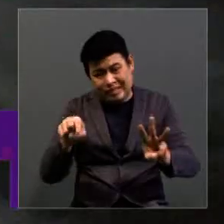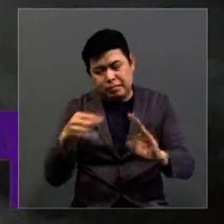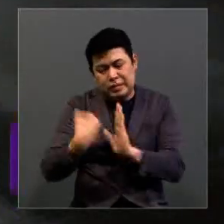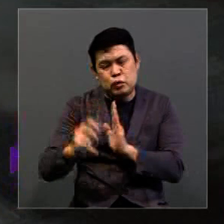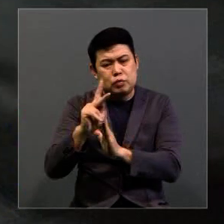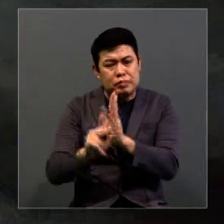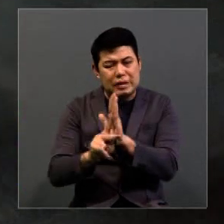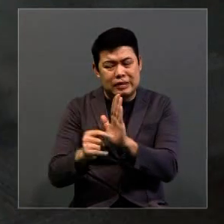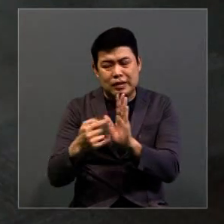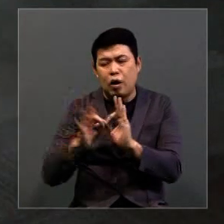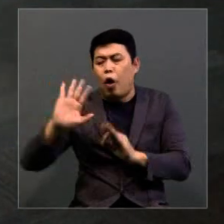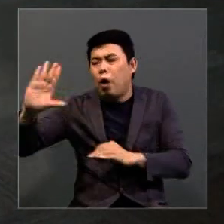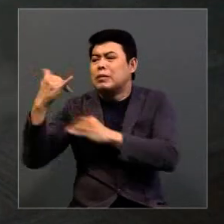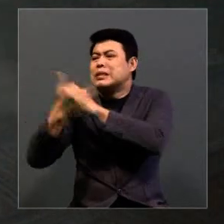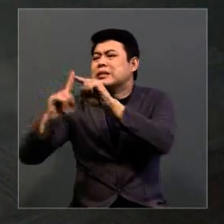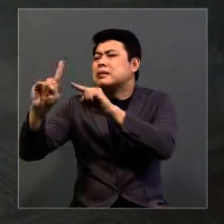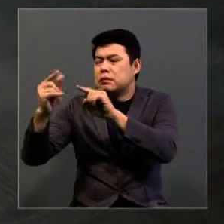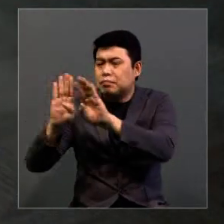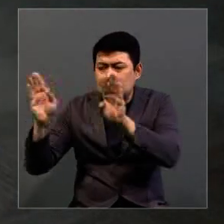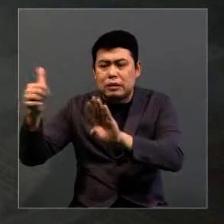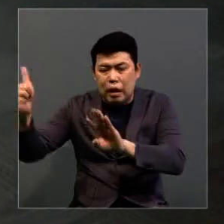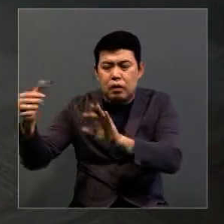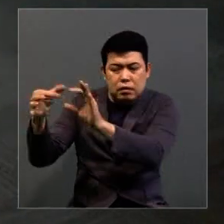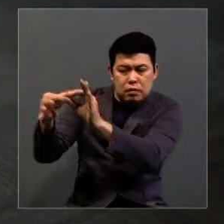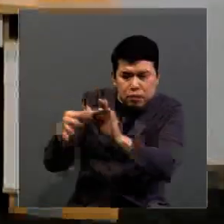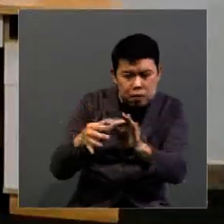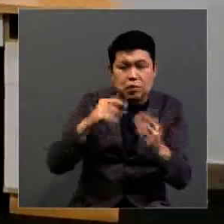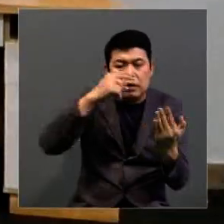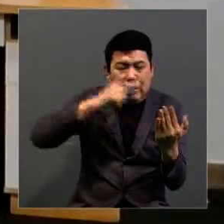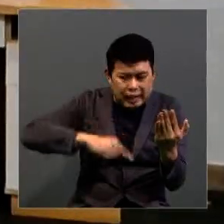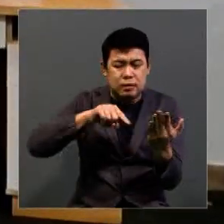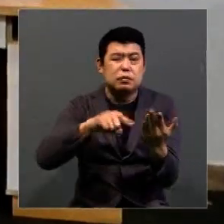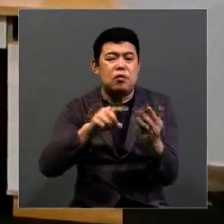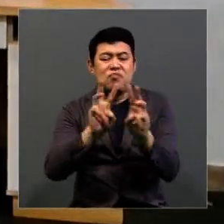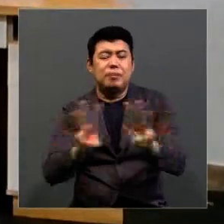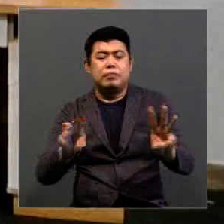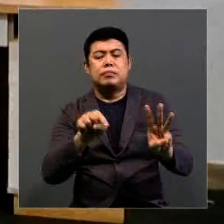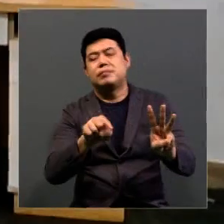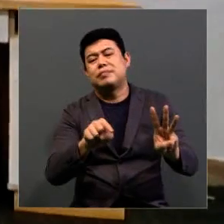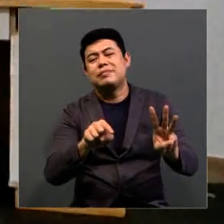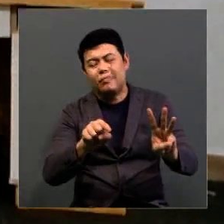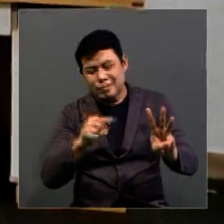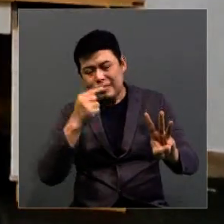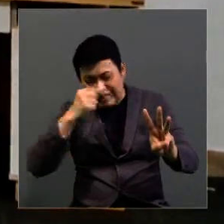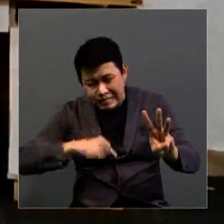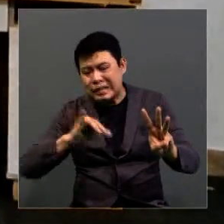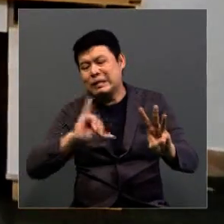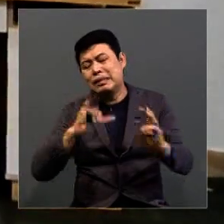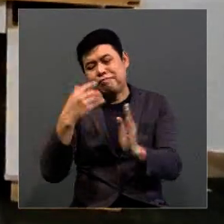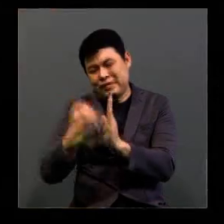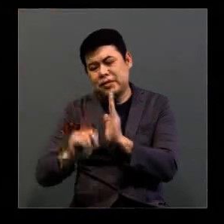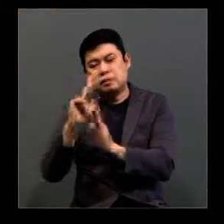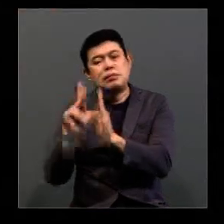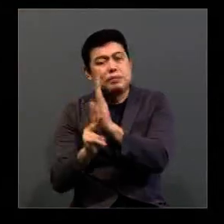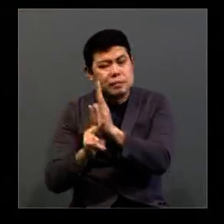นี้เนี่ยมันอาจจะถูกกฎหมายในประเทศอื่นเขาก็เลยเปิดได้แต่พอมาเชื่อมโยงกับบ้านเราในบ้านเรามันยังเป็นสิ่งผิด